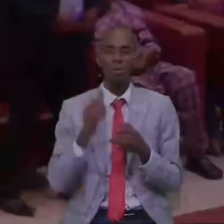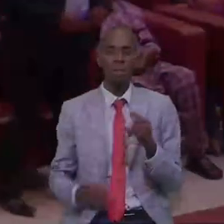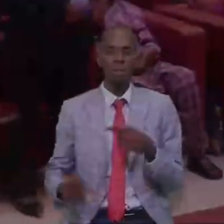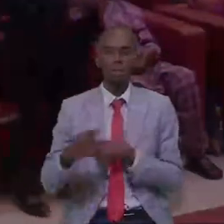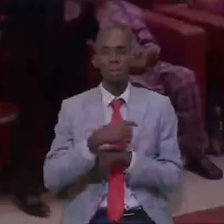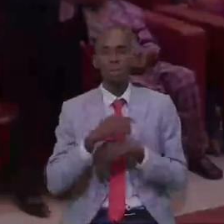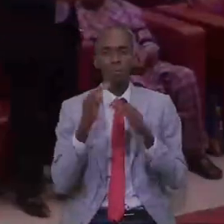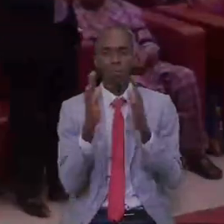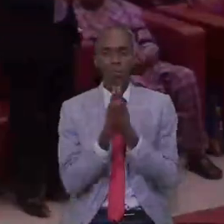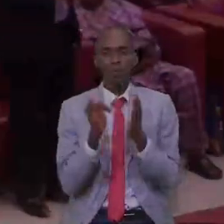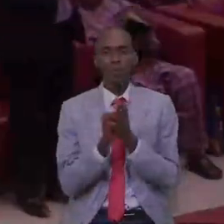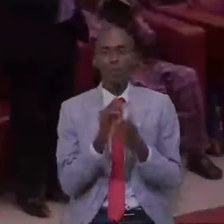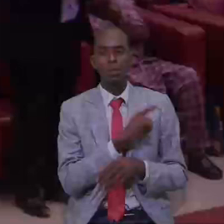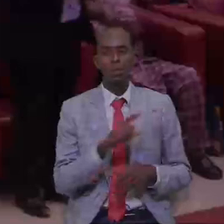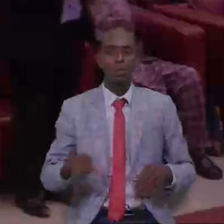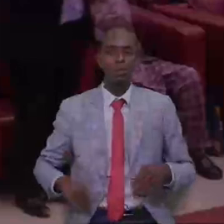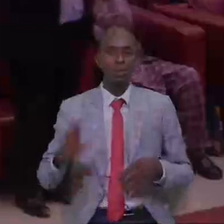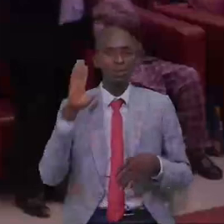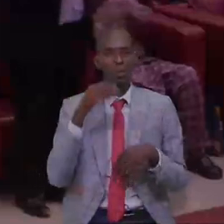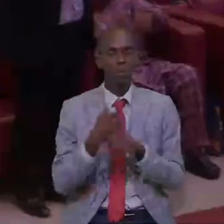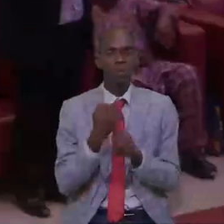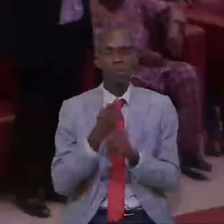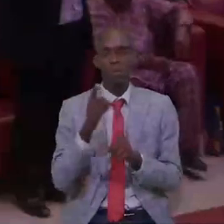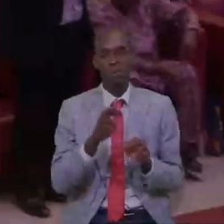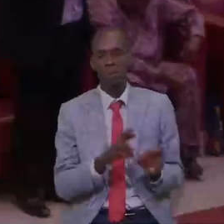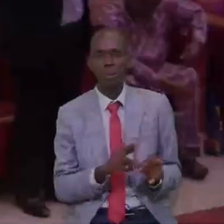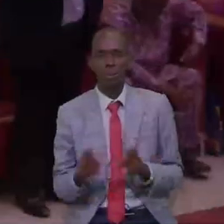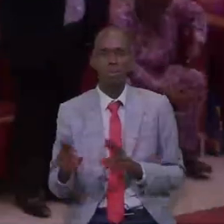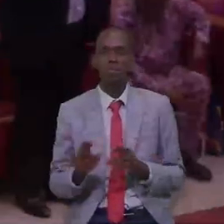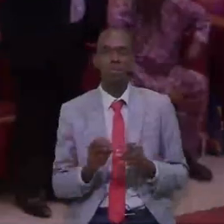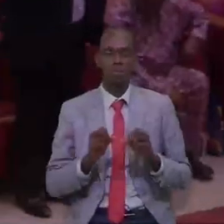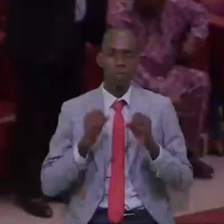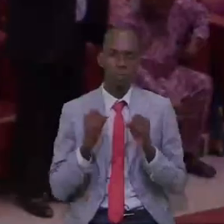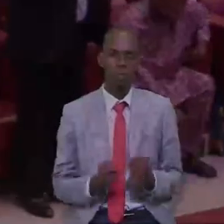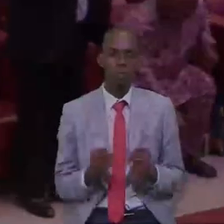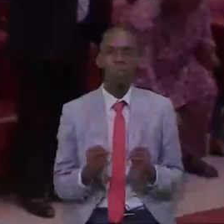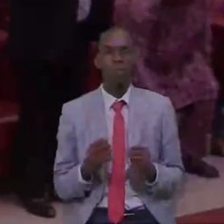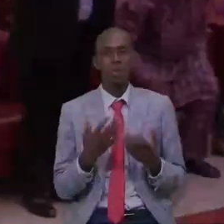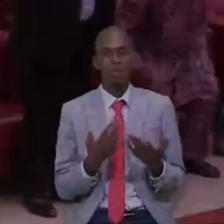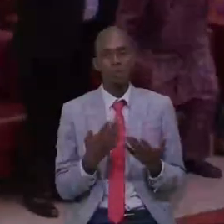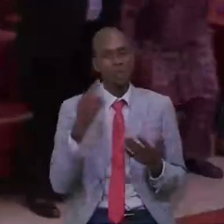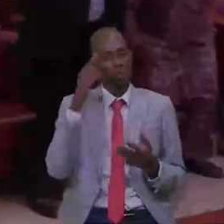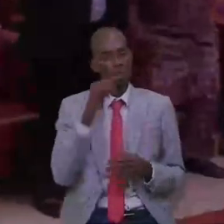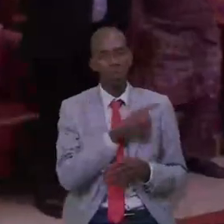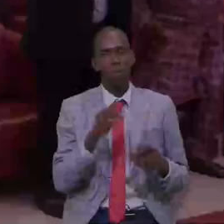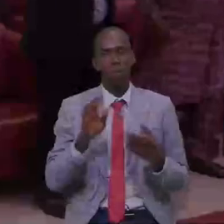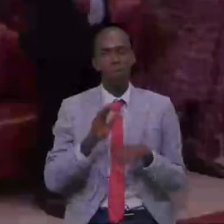Seigneur, priez que le Seigneur vous prépare jusqu'au dernier jour.